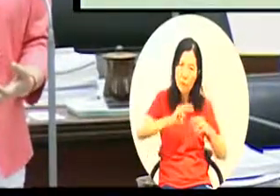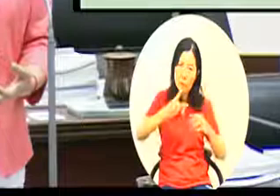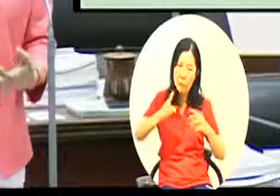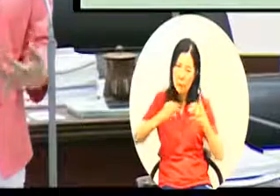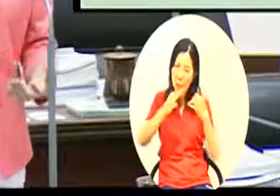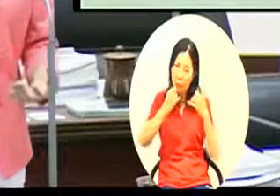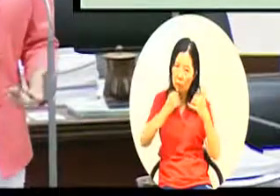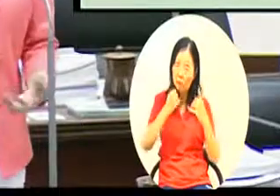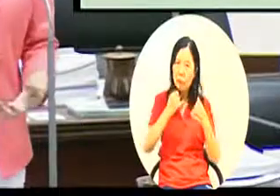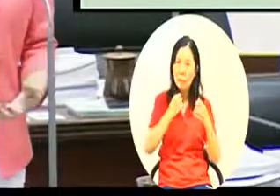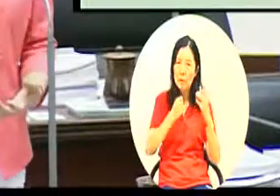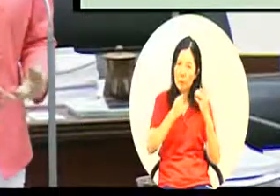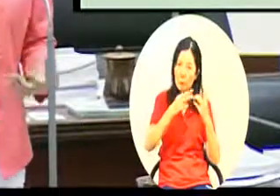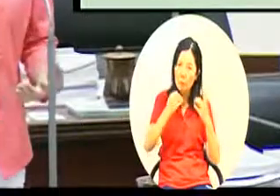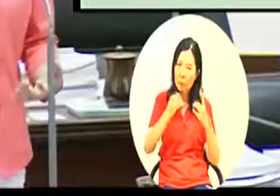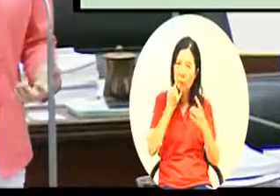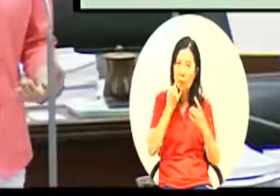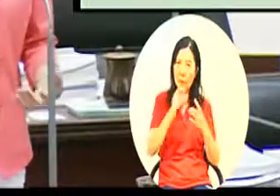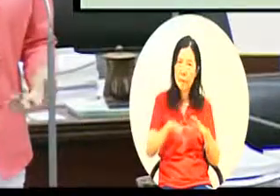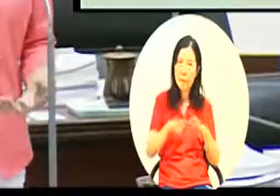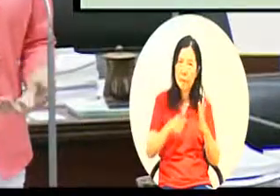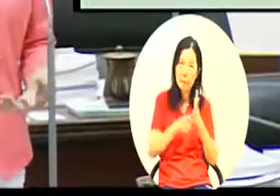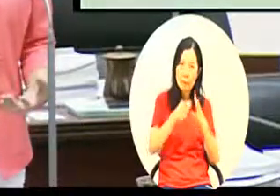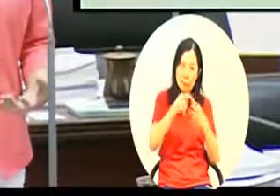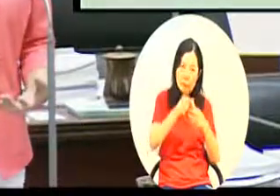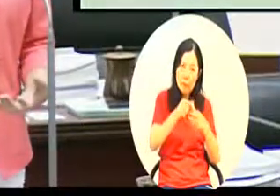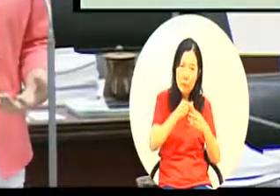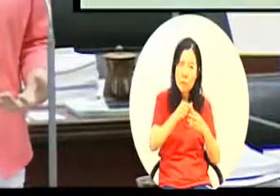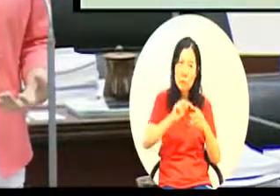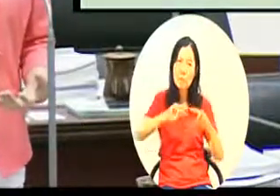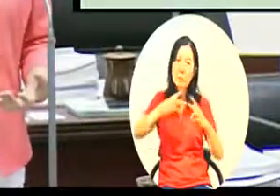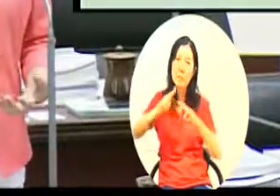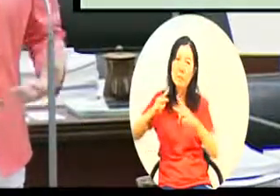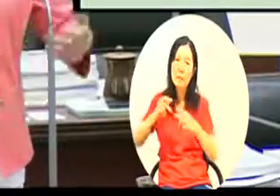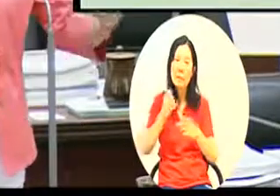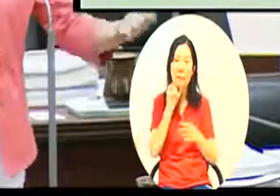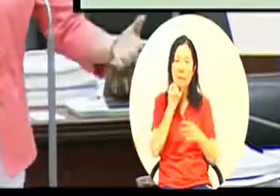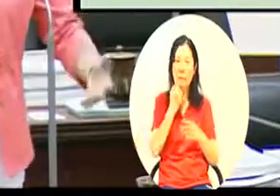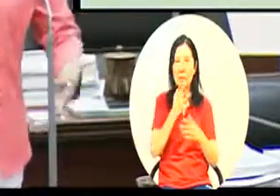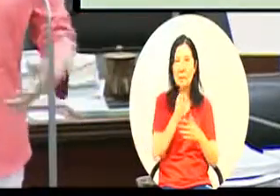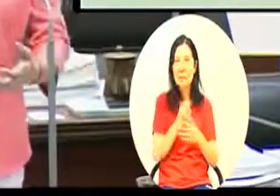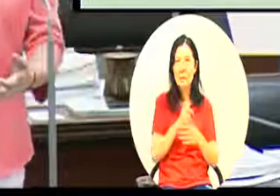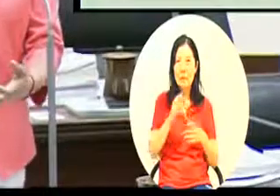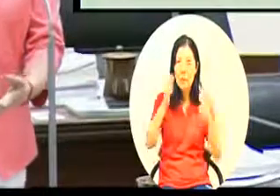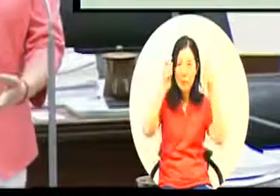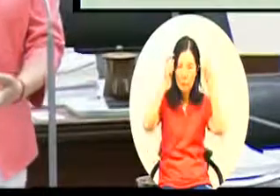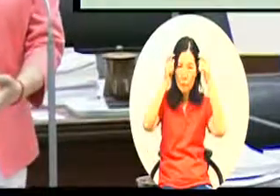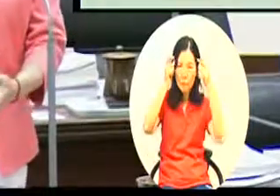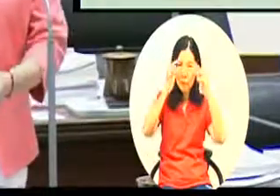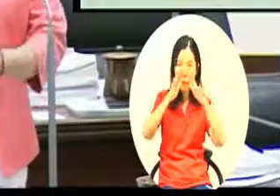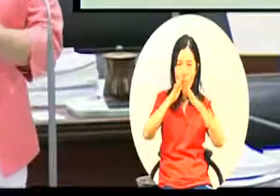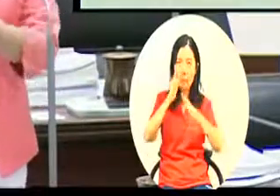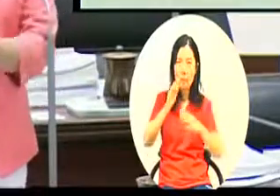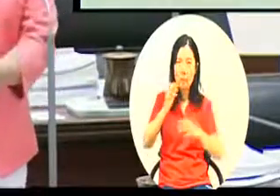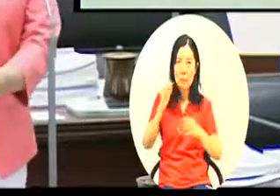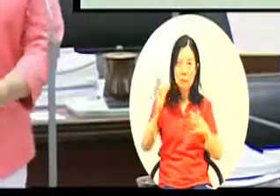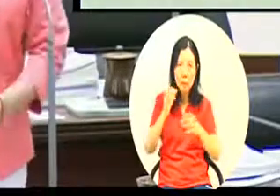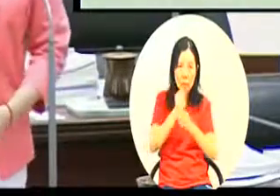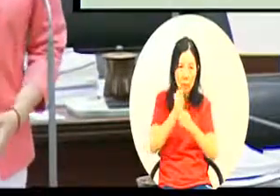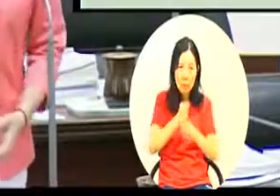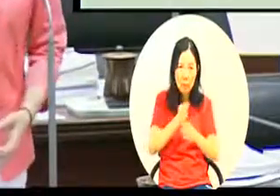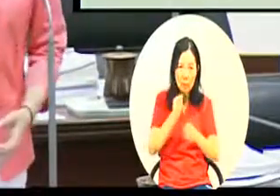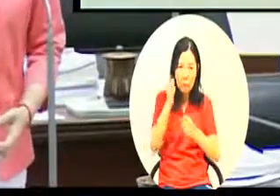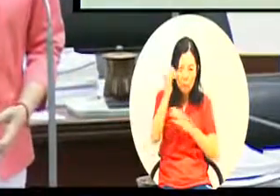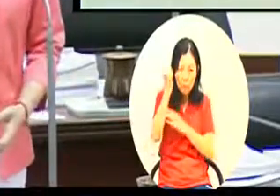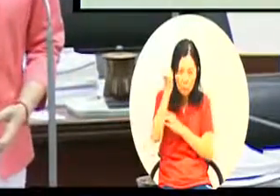氏，他也可以只留下一码。青菜公一内三回都塞老啊。那我们市府同仁就那么认真的去稽查每